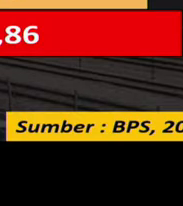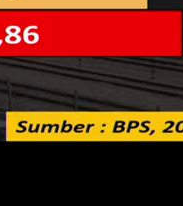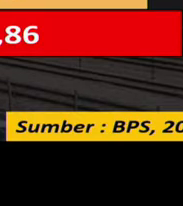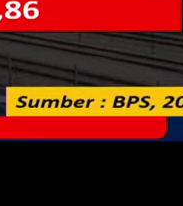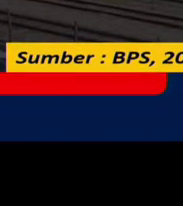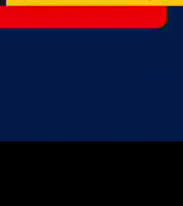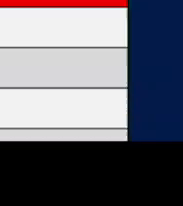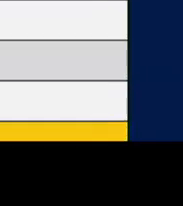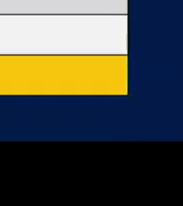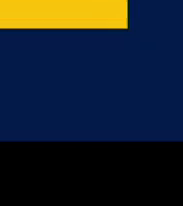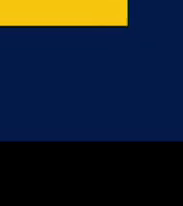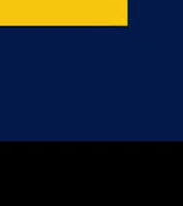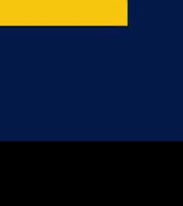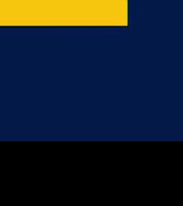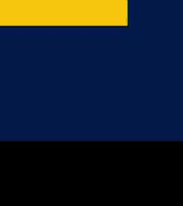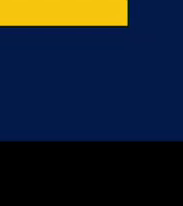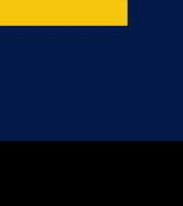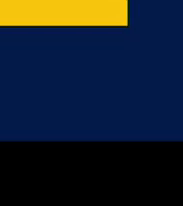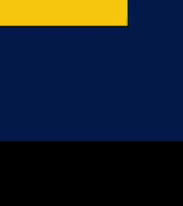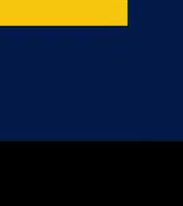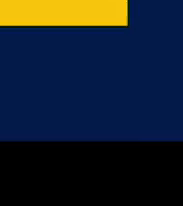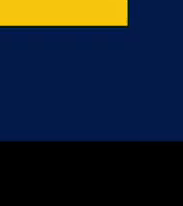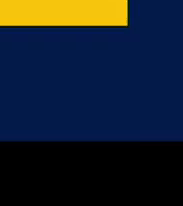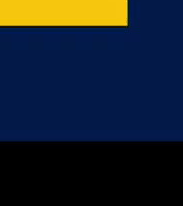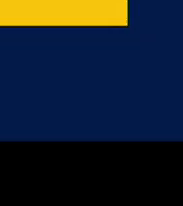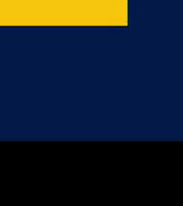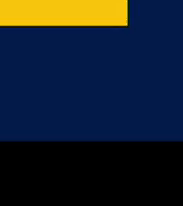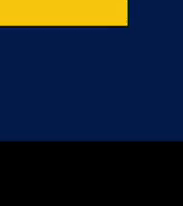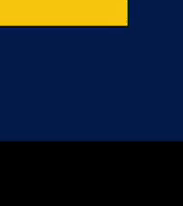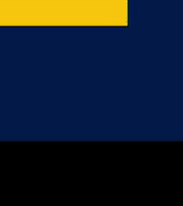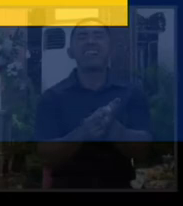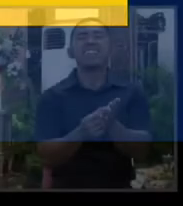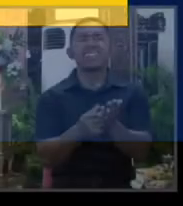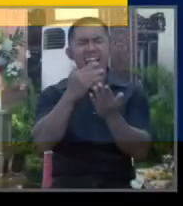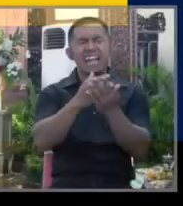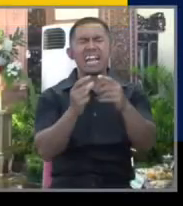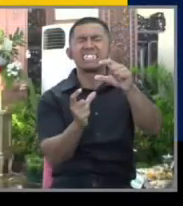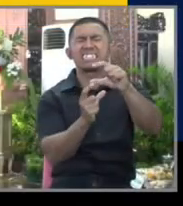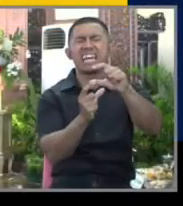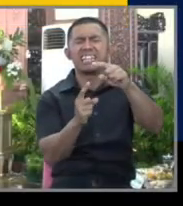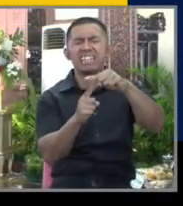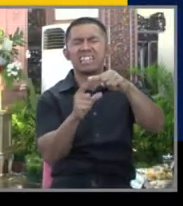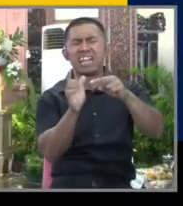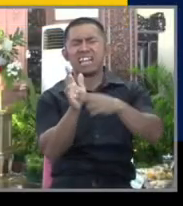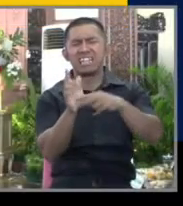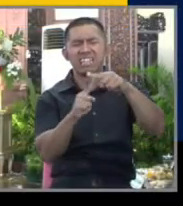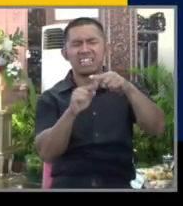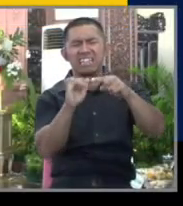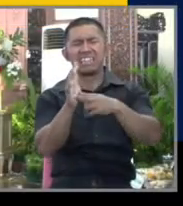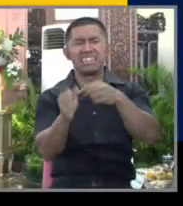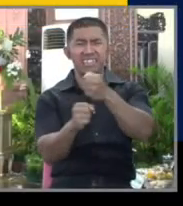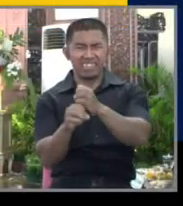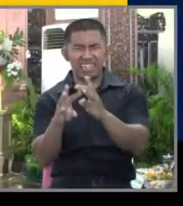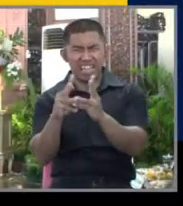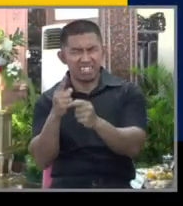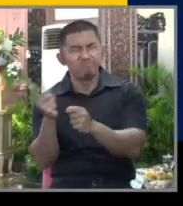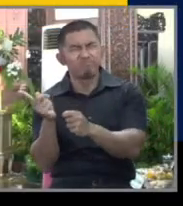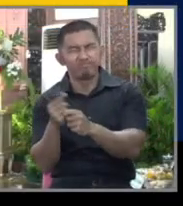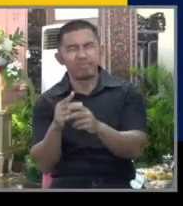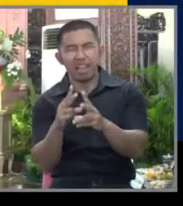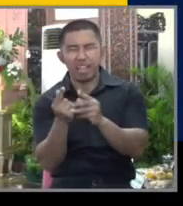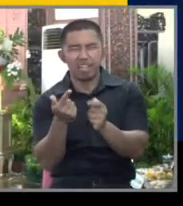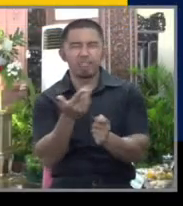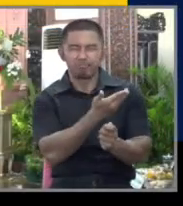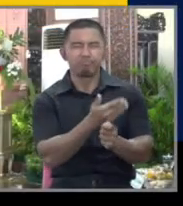lanjut ini PR PRnya stantink tadi disampaikan ya ini angka-angka yang ada di